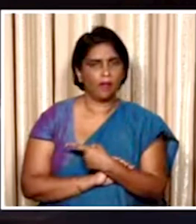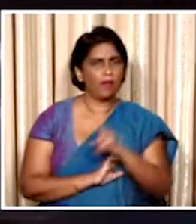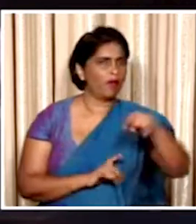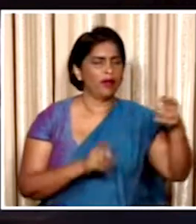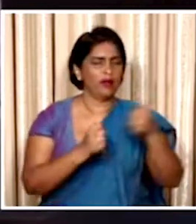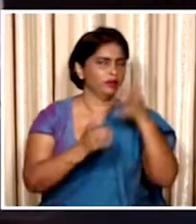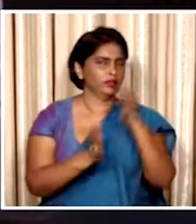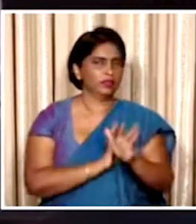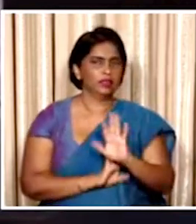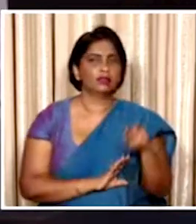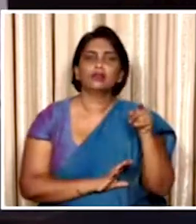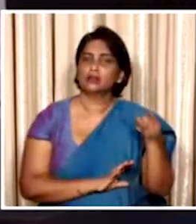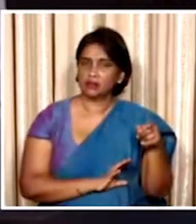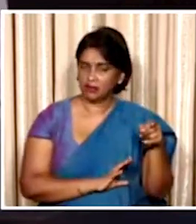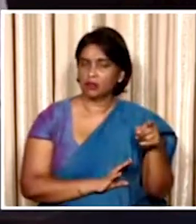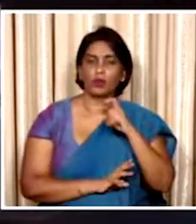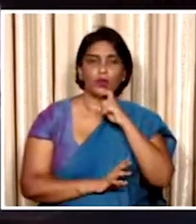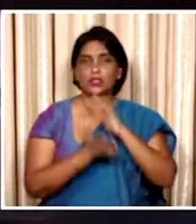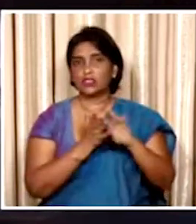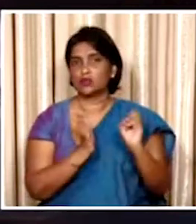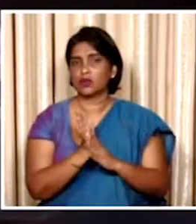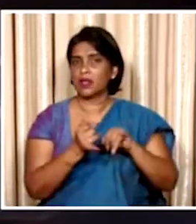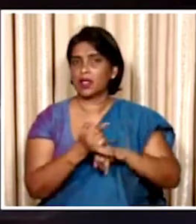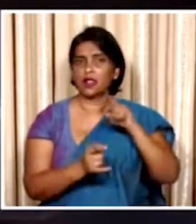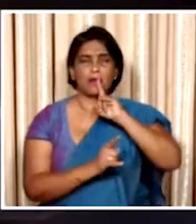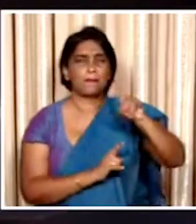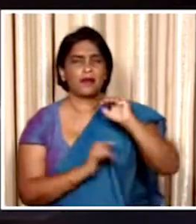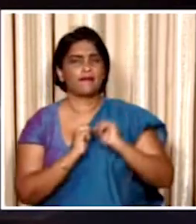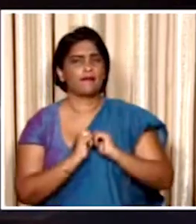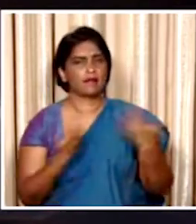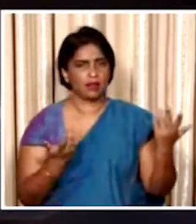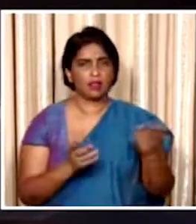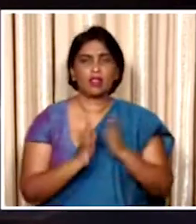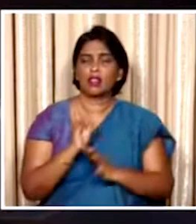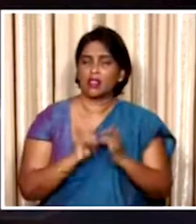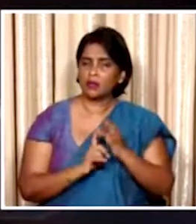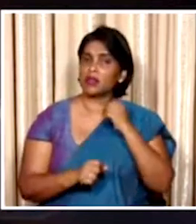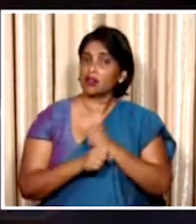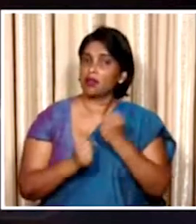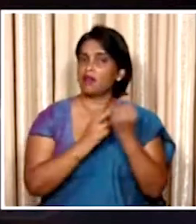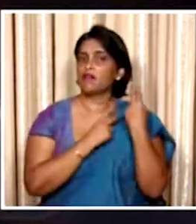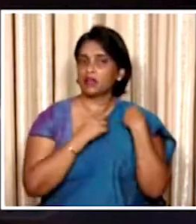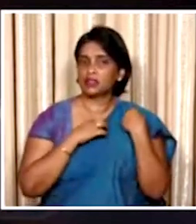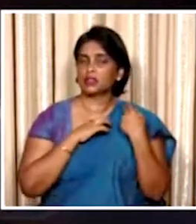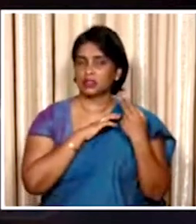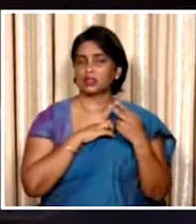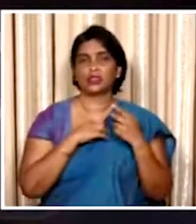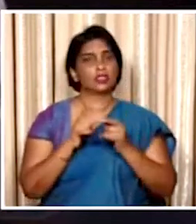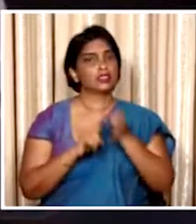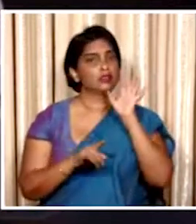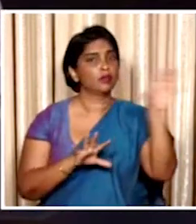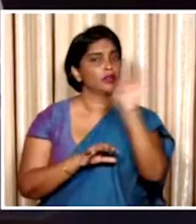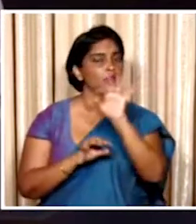කාගේවත් වැරද්දක් නෙමෙයි. ඒක අධිකරණ සේවා කොමිසමේ ලේකම්ට මැල්ල වැඩක් නැහැ. ඇමතුමා ආණ්ඩුව වගේ කියන්න ඕනේ. ජනාධිපතිවරයා ඒ